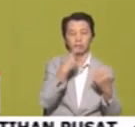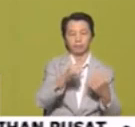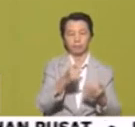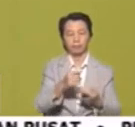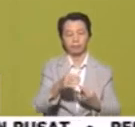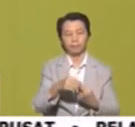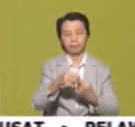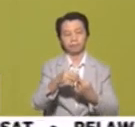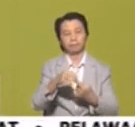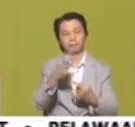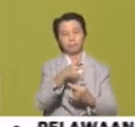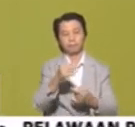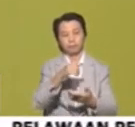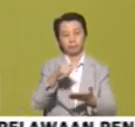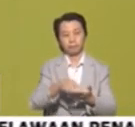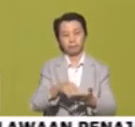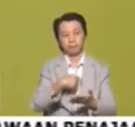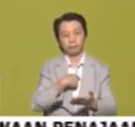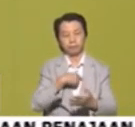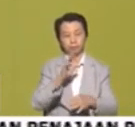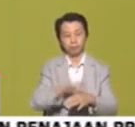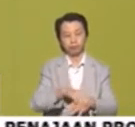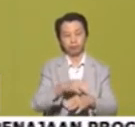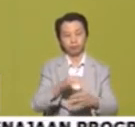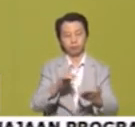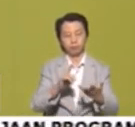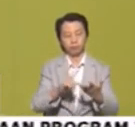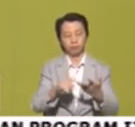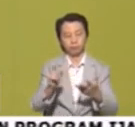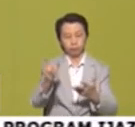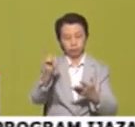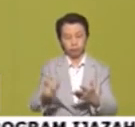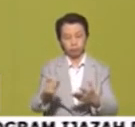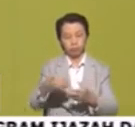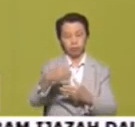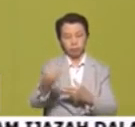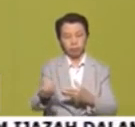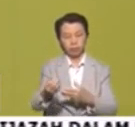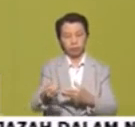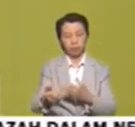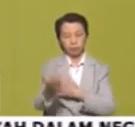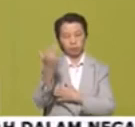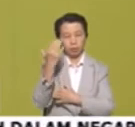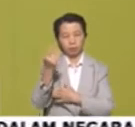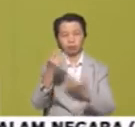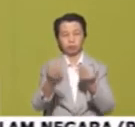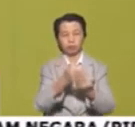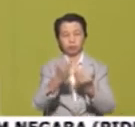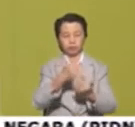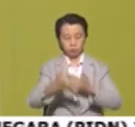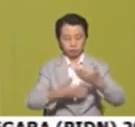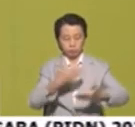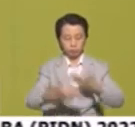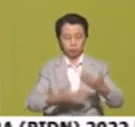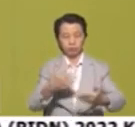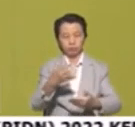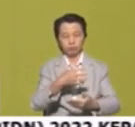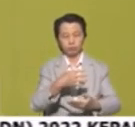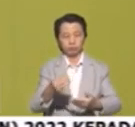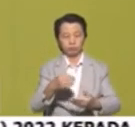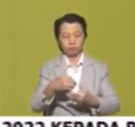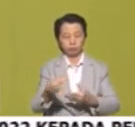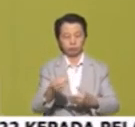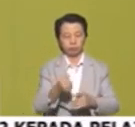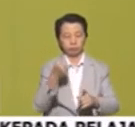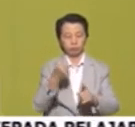khas. Dan ini saya mengajak kepada pengundi-pengundi untuk keluar di awal pagi bagi memudahkan proses, dan kita ambil peluang di